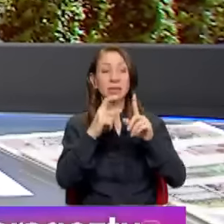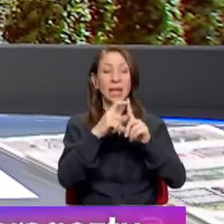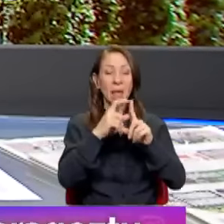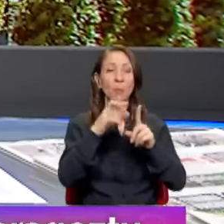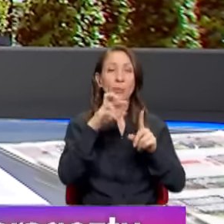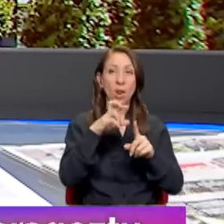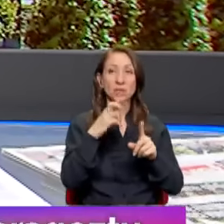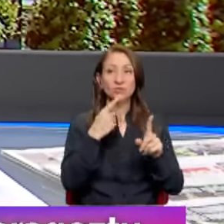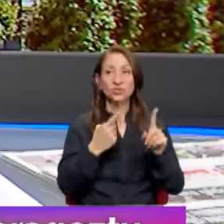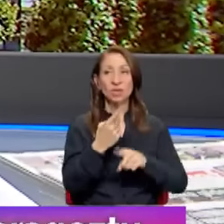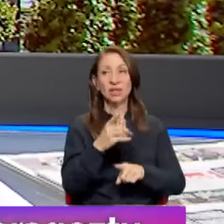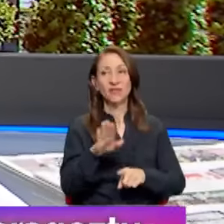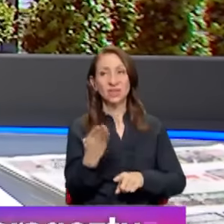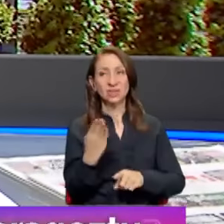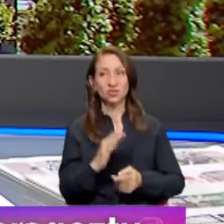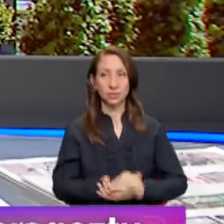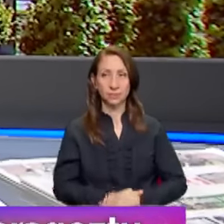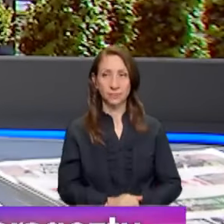şikayetinden